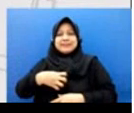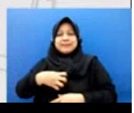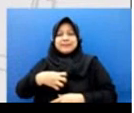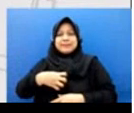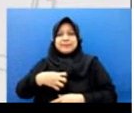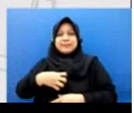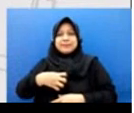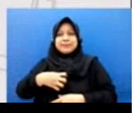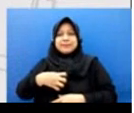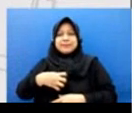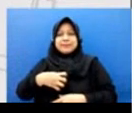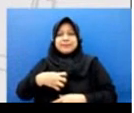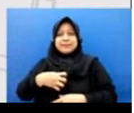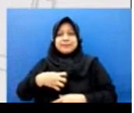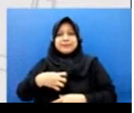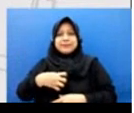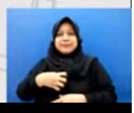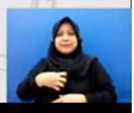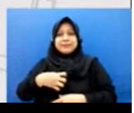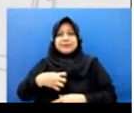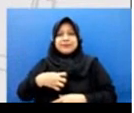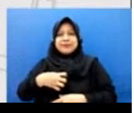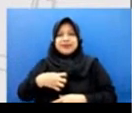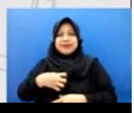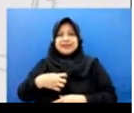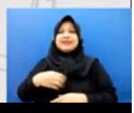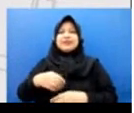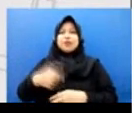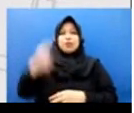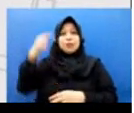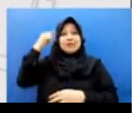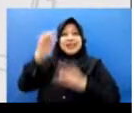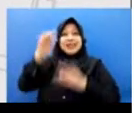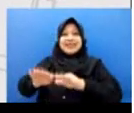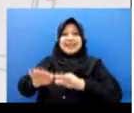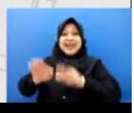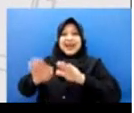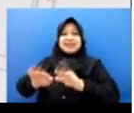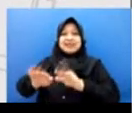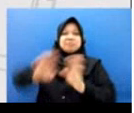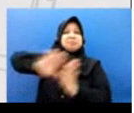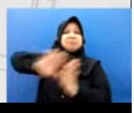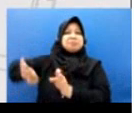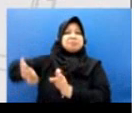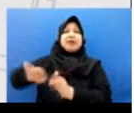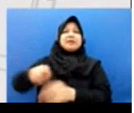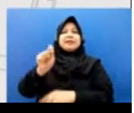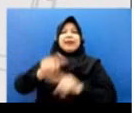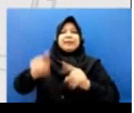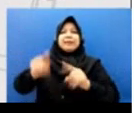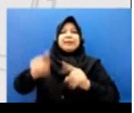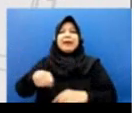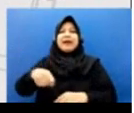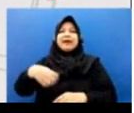proses keberhati-hatian berpikirnya. Dan emosi itu adalah sebuah kemampuan